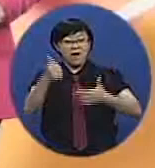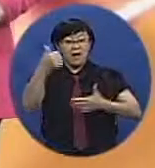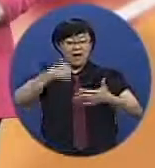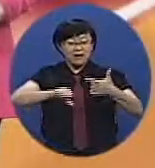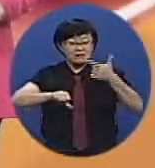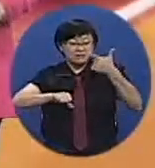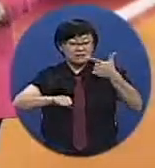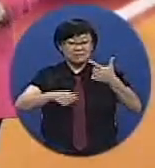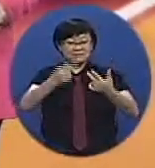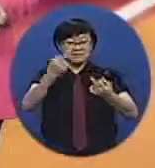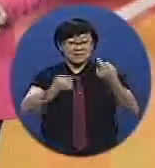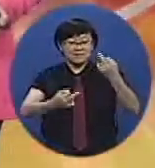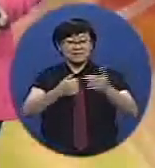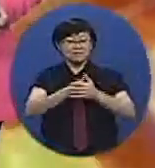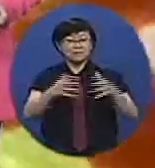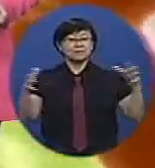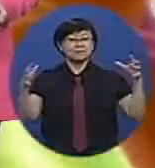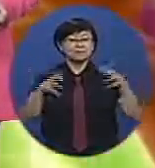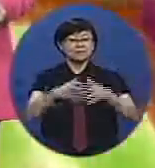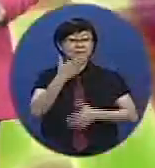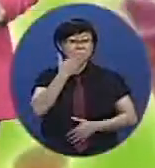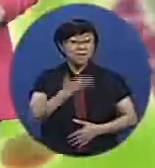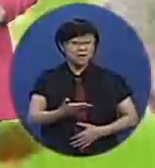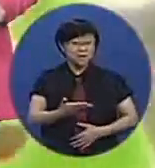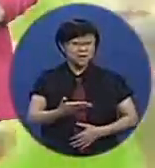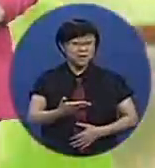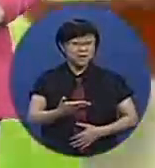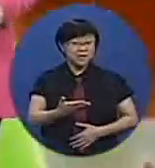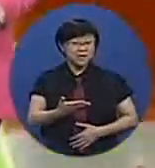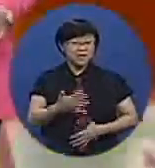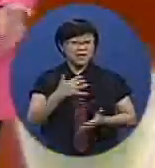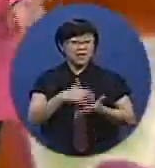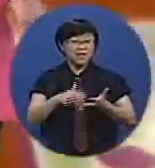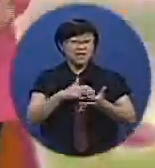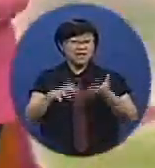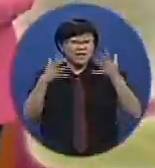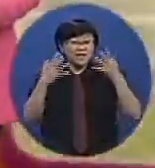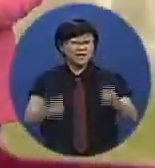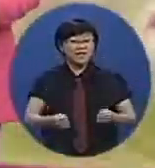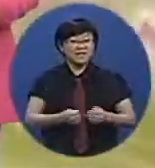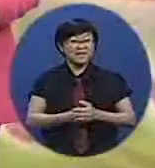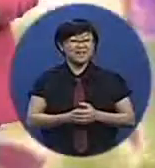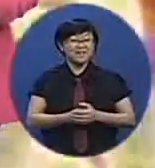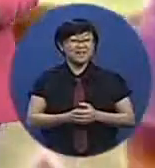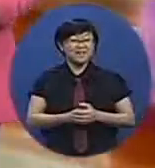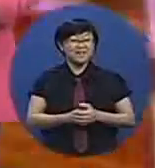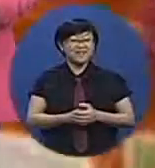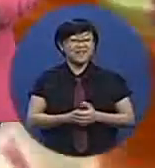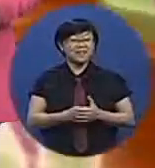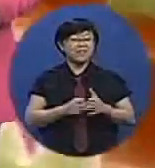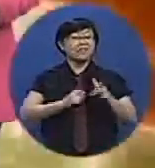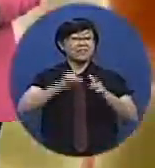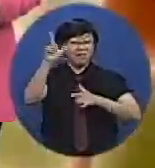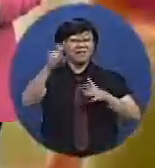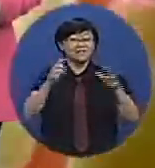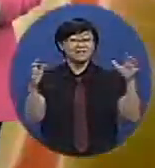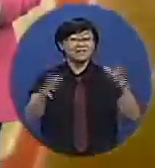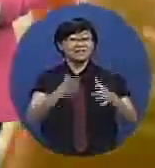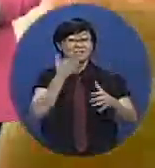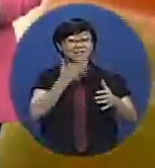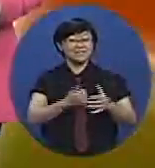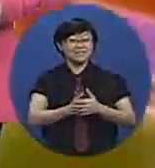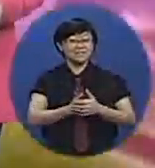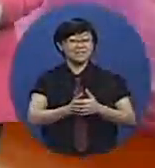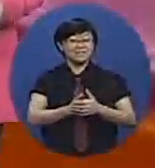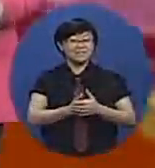다섯 번째거든요. 그럼 모이면 아, 다 모이나요? 엄청 많죠. 다 모여요, 이번에 추석 때? 거의 다 그렇게 모이는데 네.